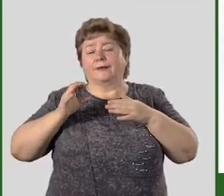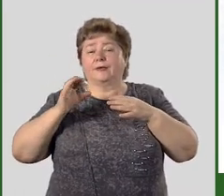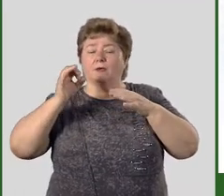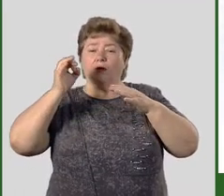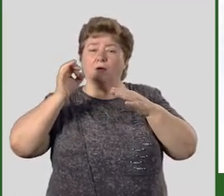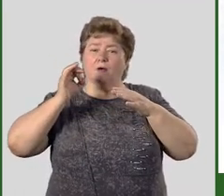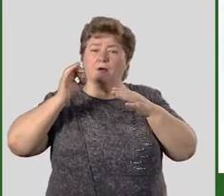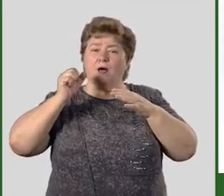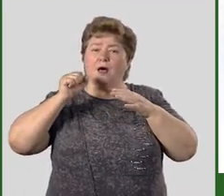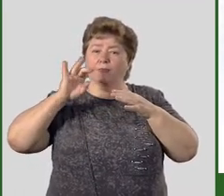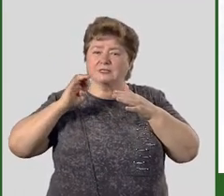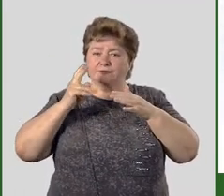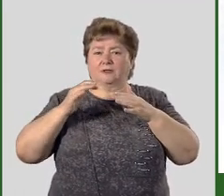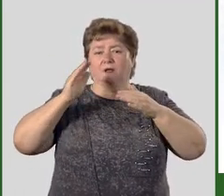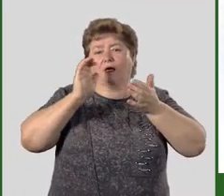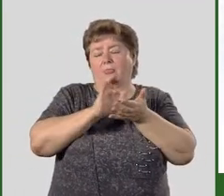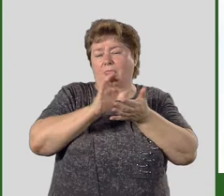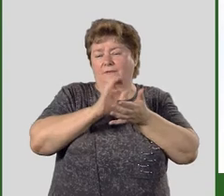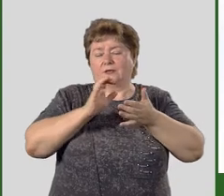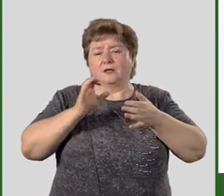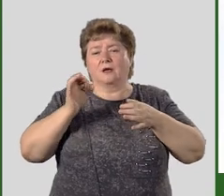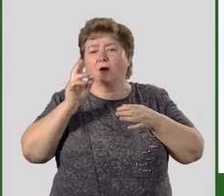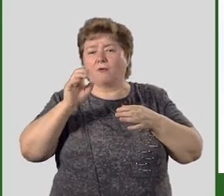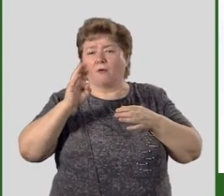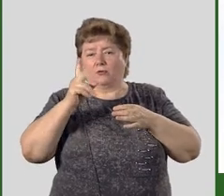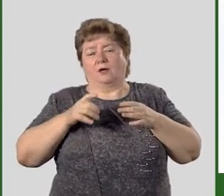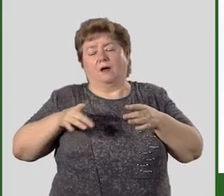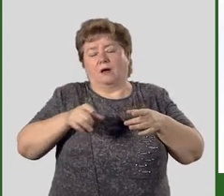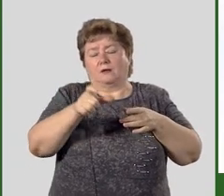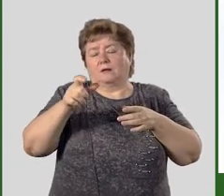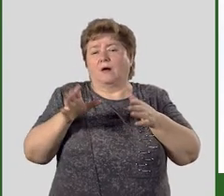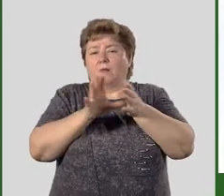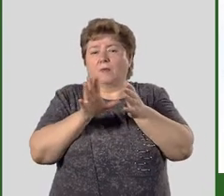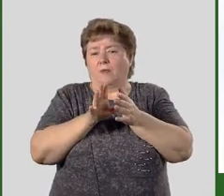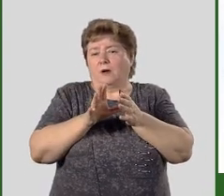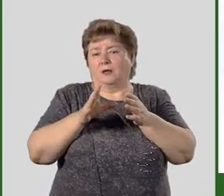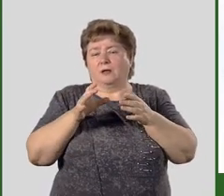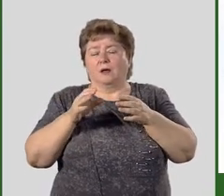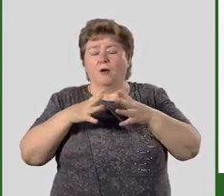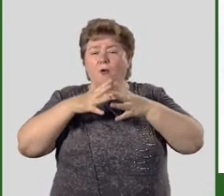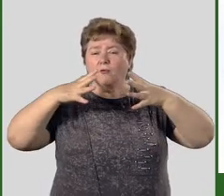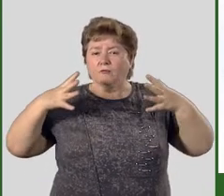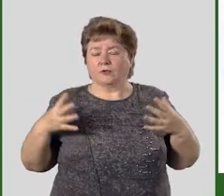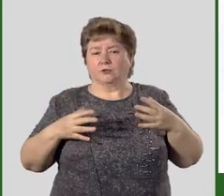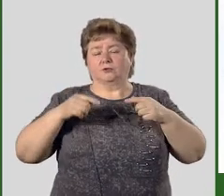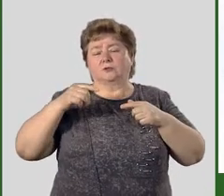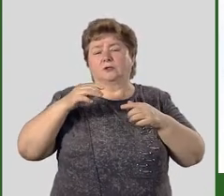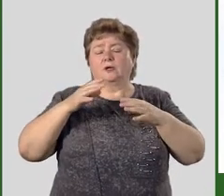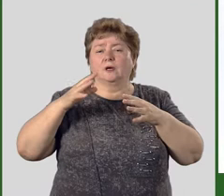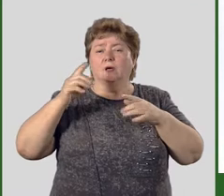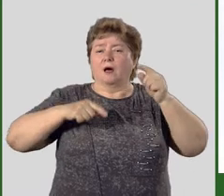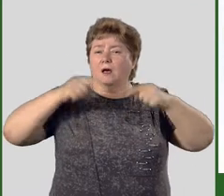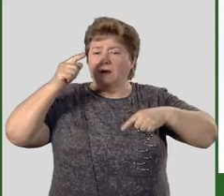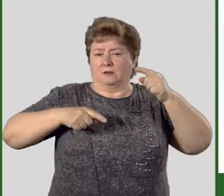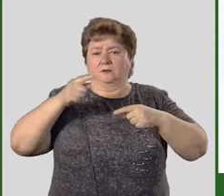низкого атмосферного давления в бассейне реки Конго способствовали увеличению количества